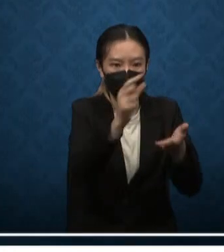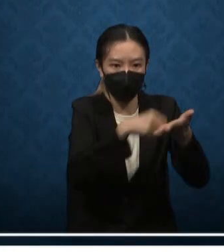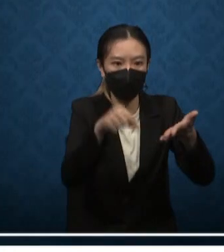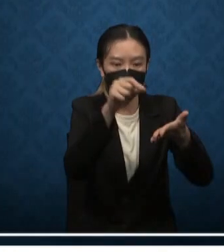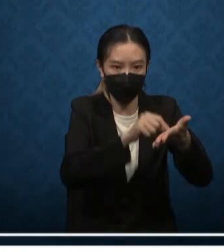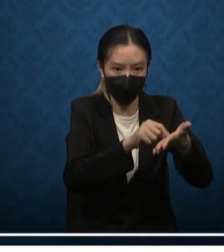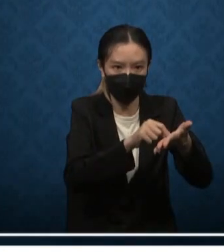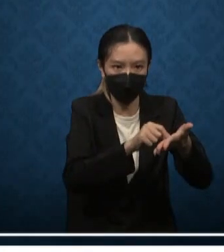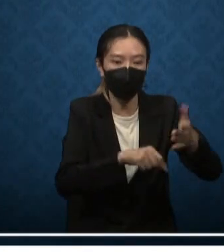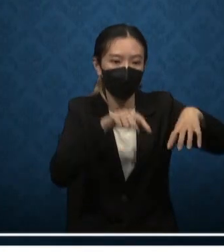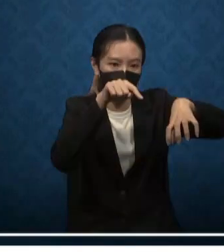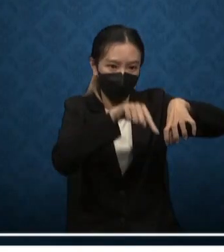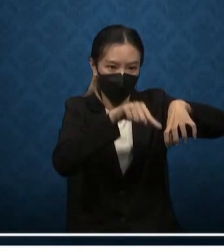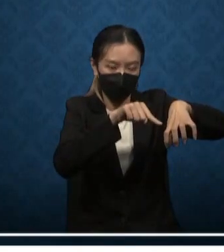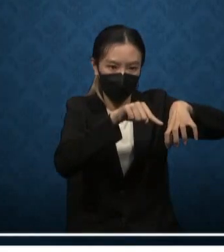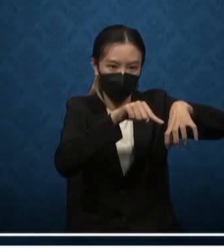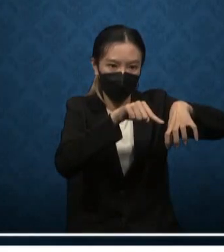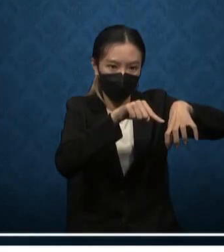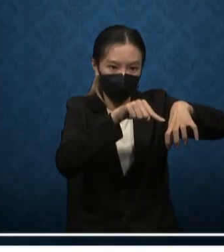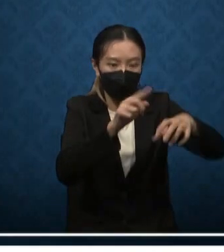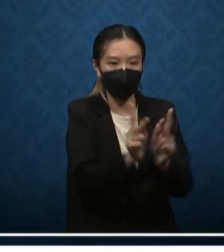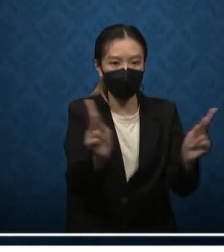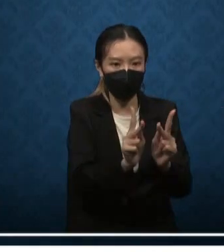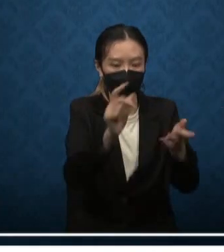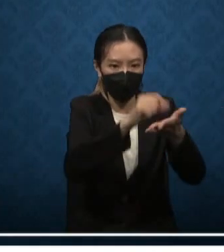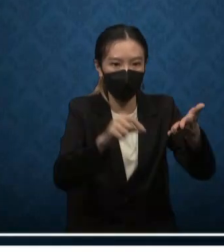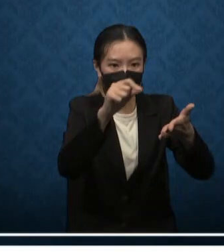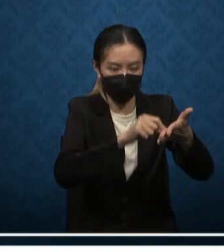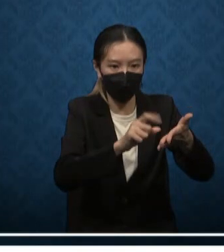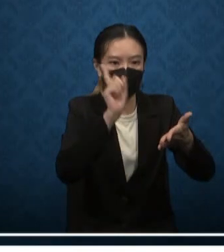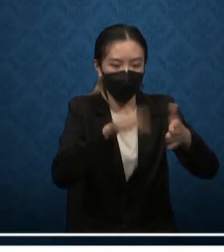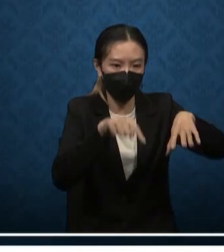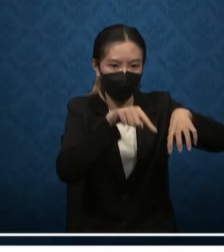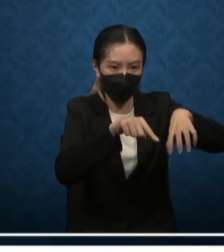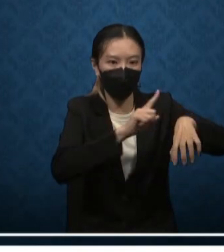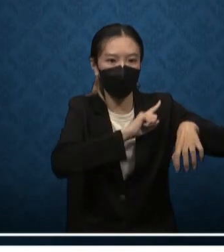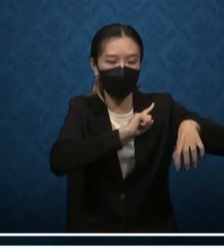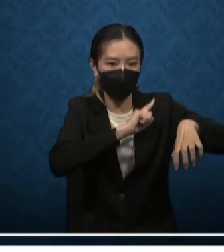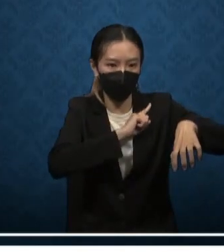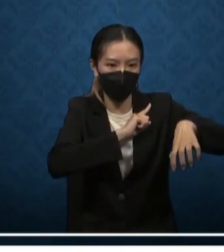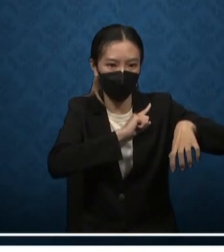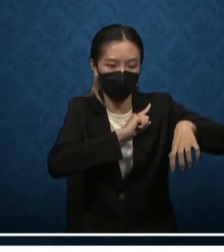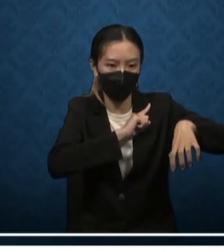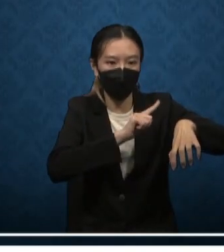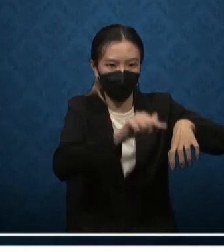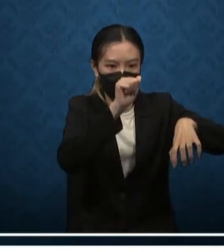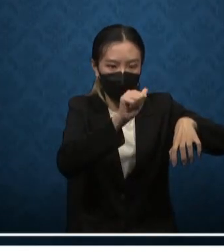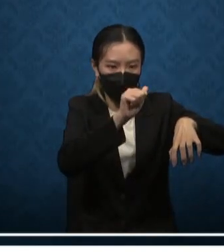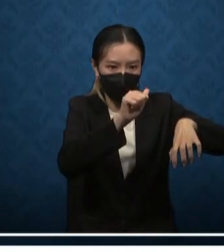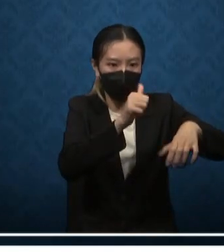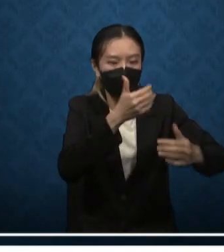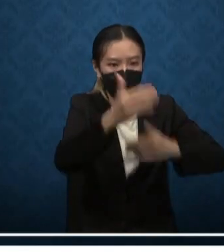ในส่วนของสำนักงานคณะกรรมการการเลือกตั้งควรจะเป็นหน่วยงานที่รับผิดชอบหลักในเรื่องของการพัฒนากรรมการ